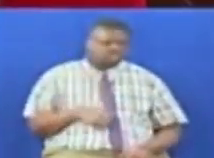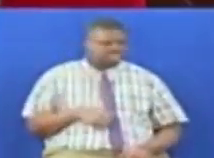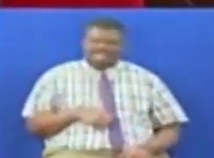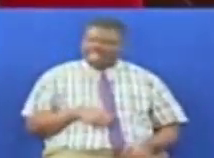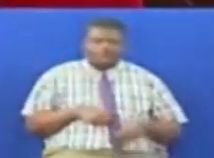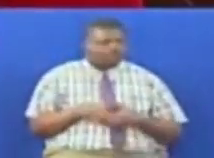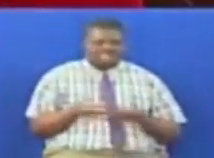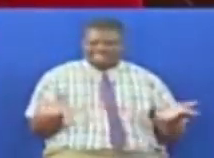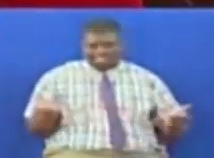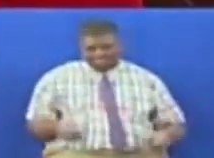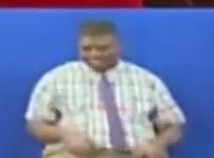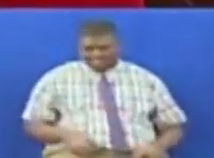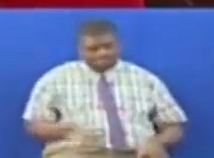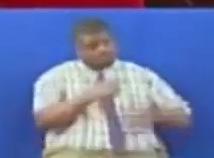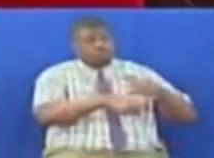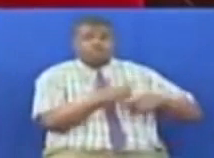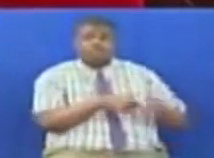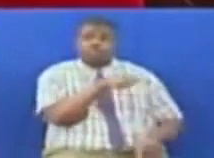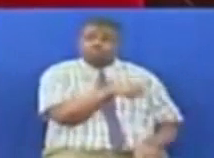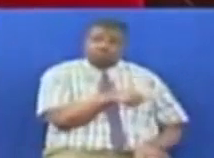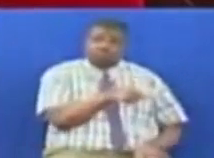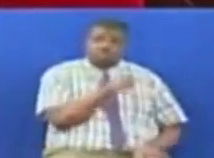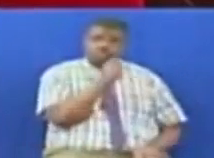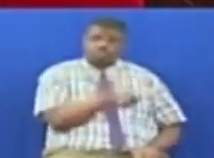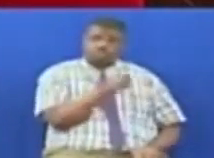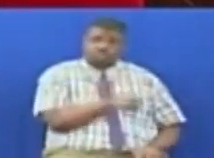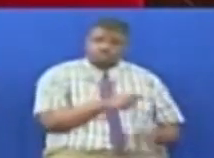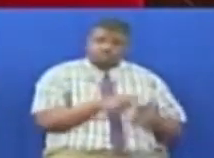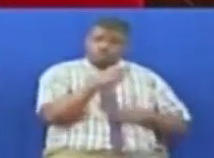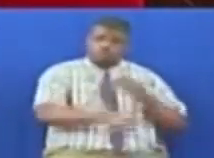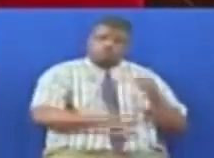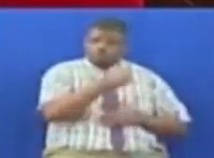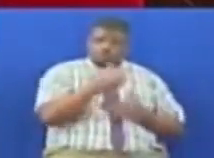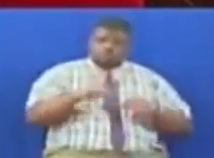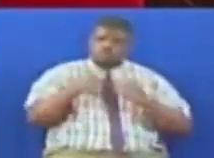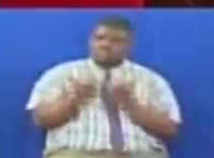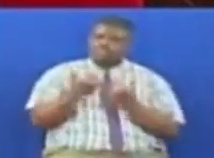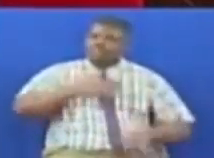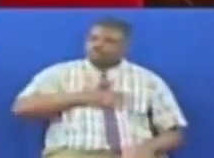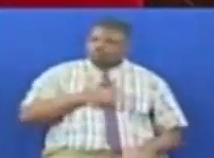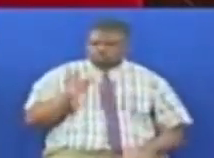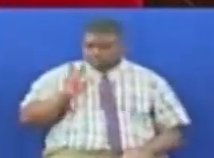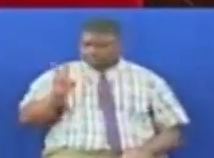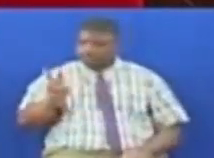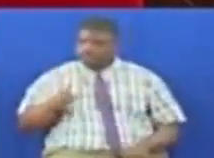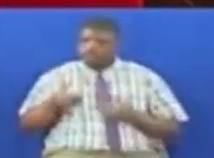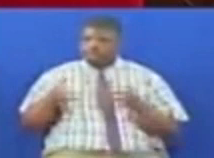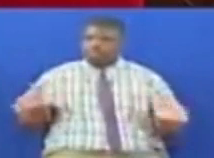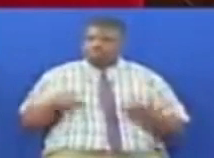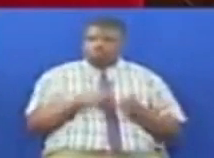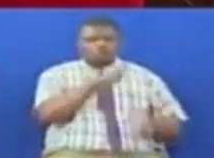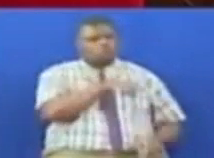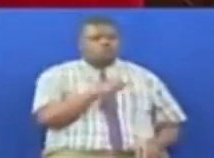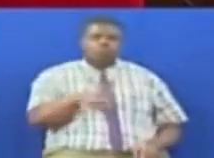Spika, katika mwendelezo huo nitoe pongezi za dhati kwa uongozi mzima wa chama changu Chadema kwa kufungua pazia kwa